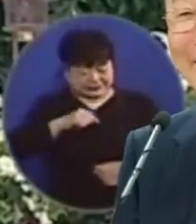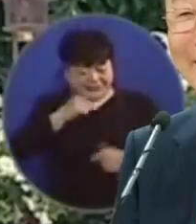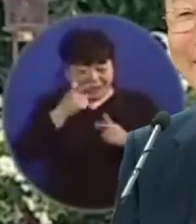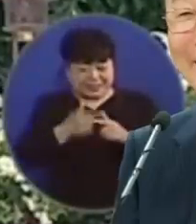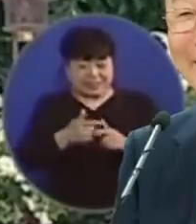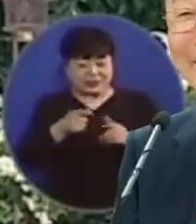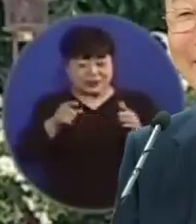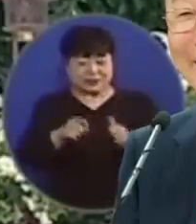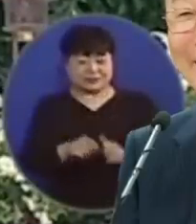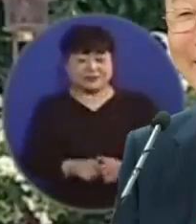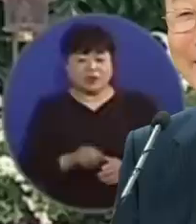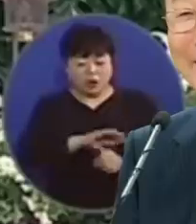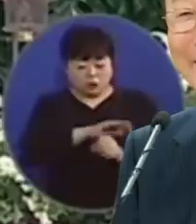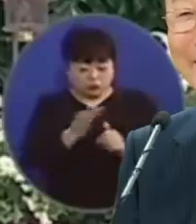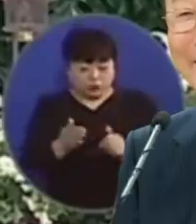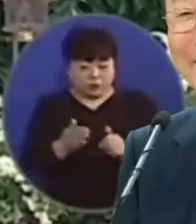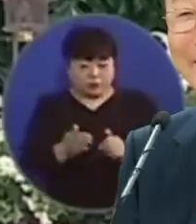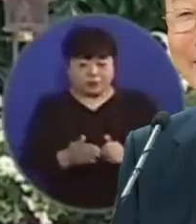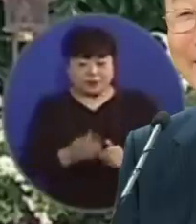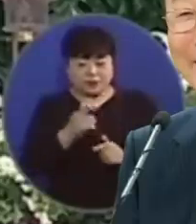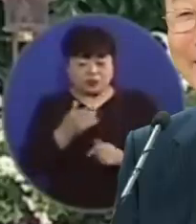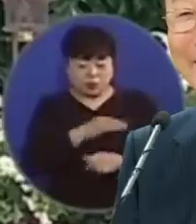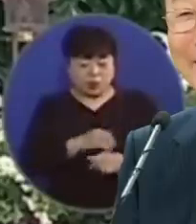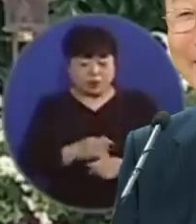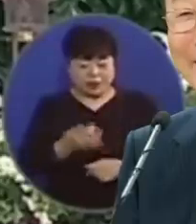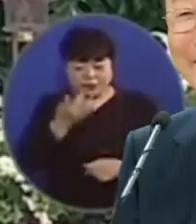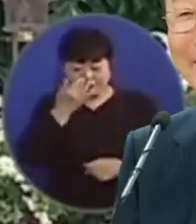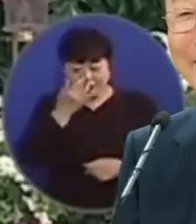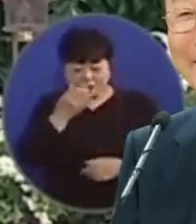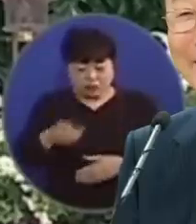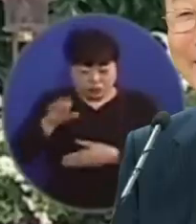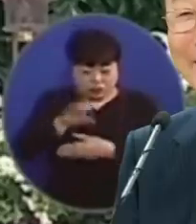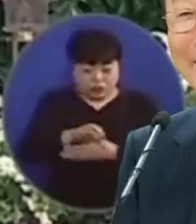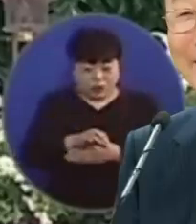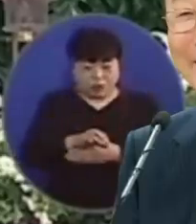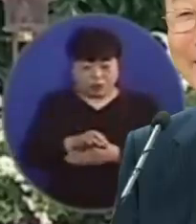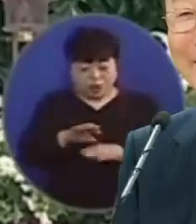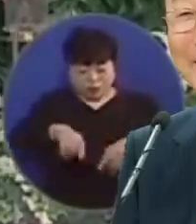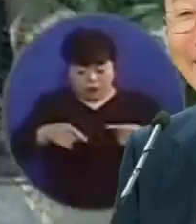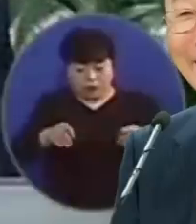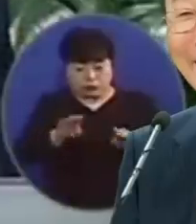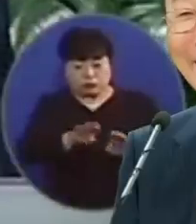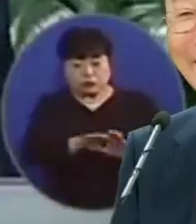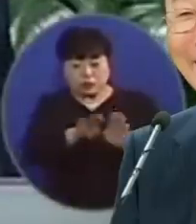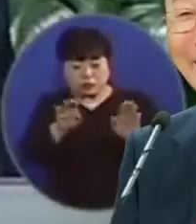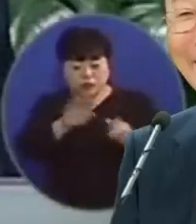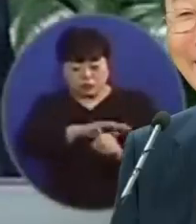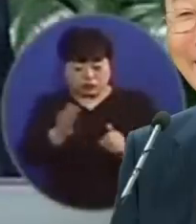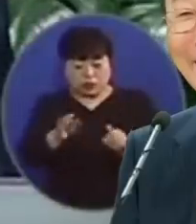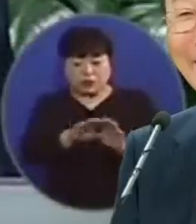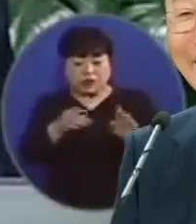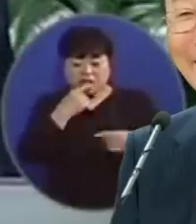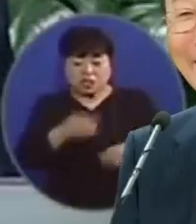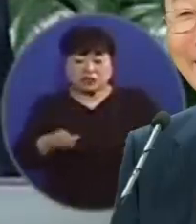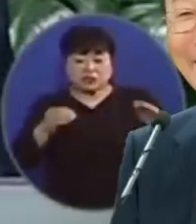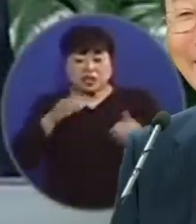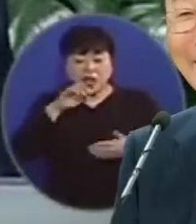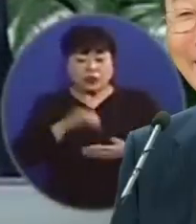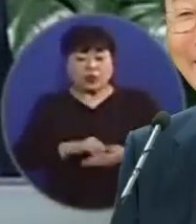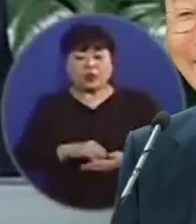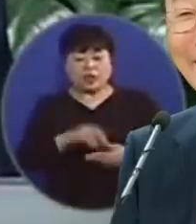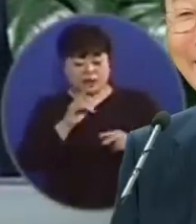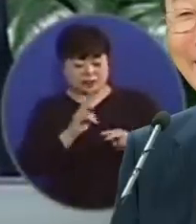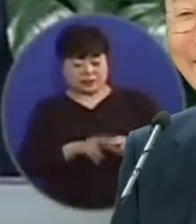예수님 믿음 무덤에 가서 예수님 몸에 향유를 부으려고 가다 보니 무덤 문이 열리고 천사가 그 돌 위에